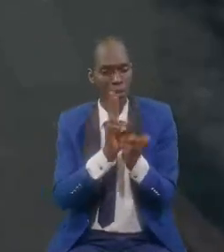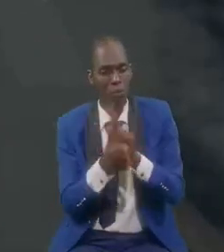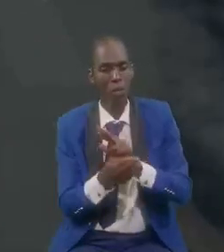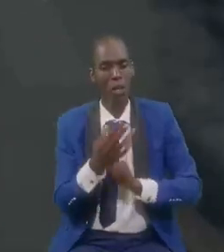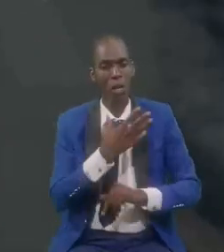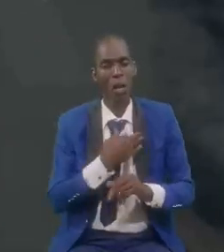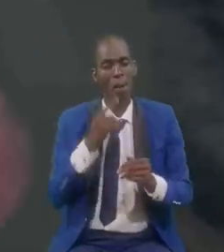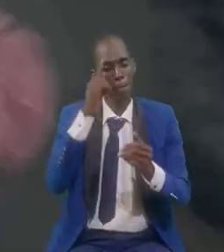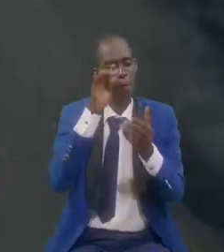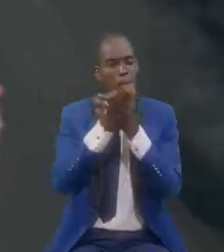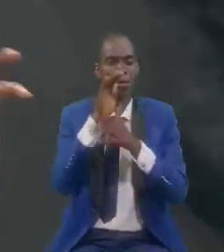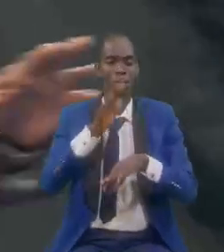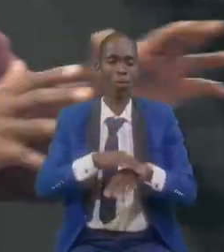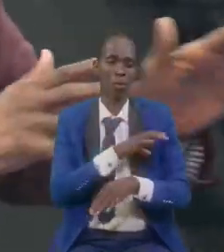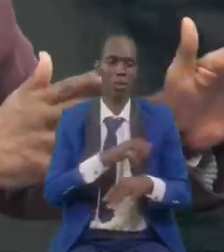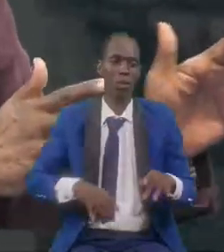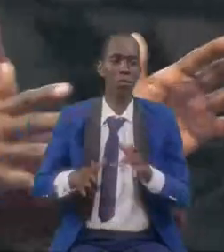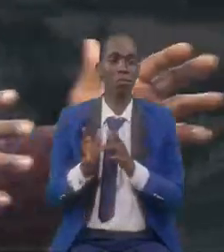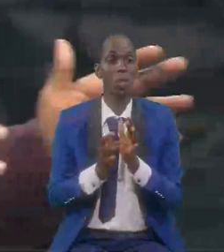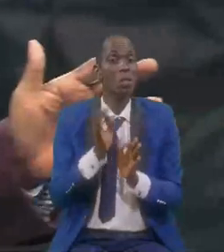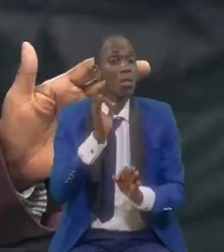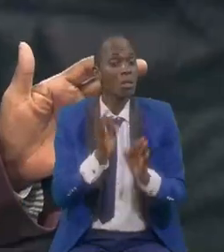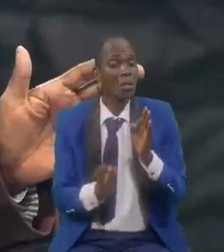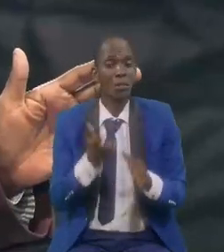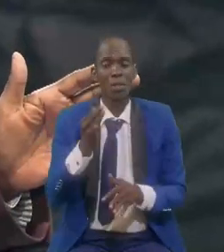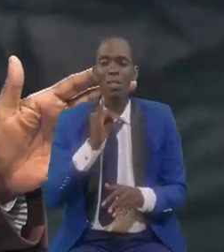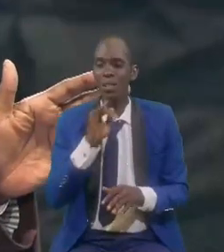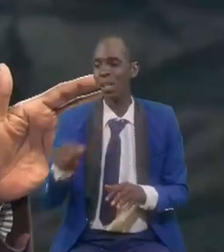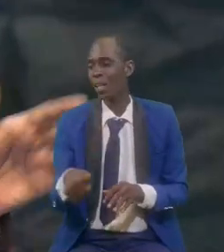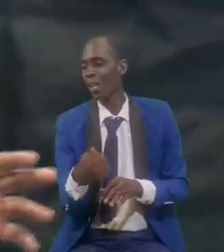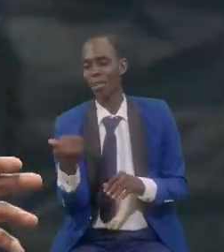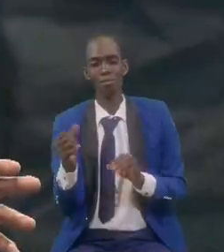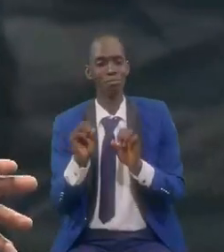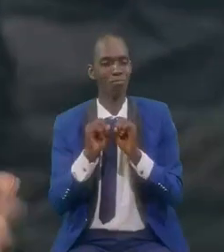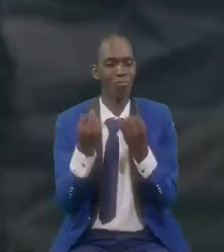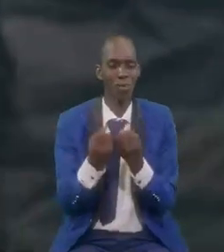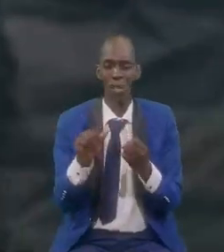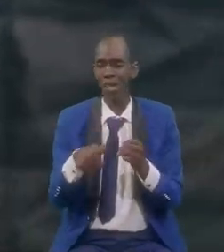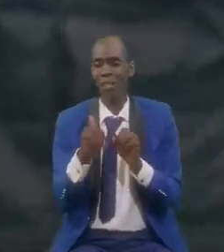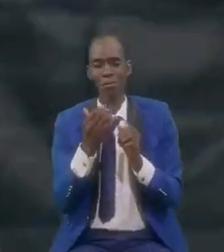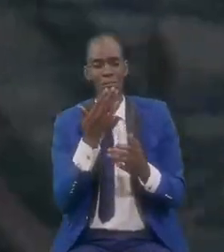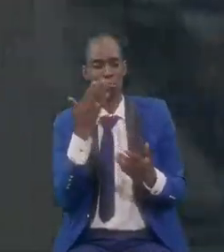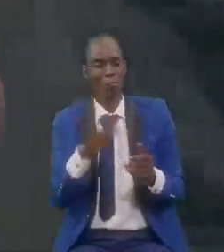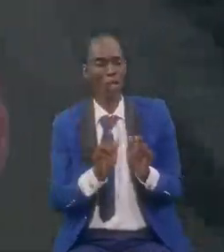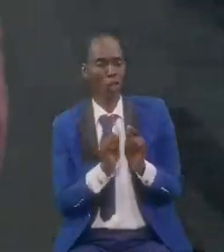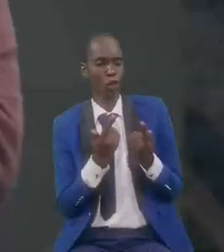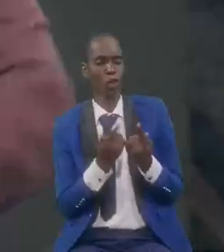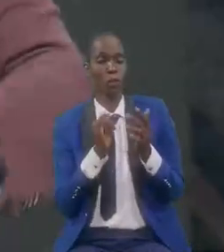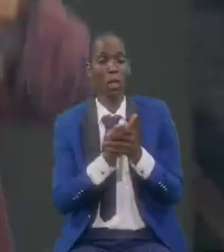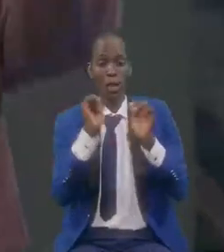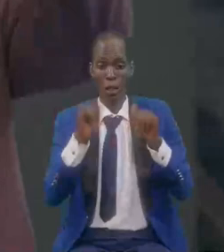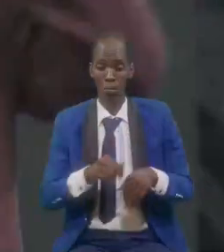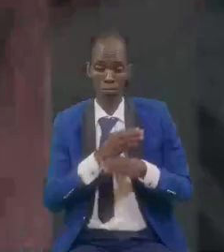au Seigneur Jésus-Christ. S'il y a une société, un gang, s'il y a un groupe qui